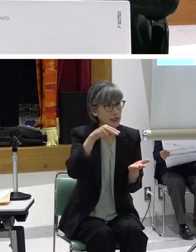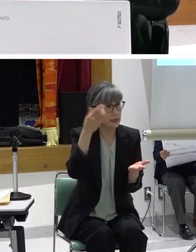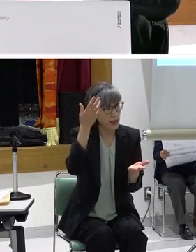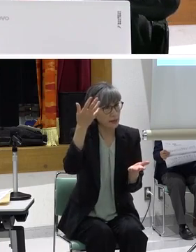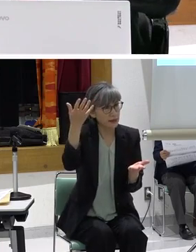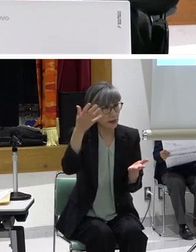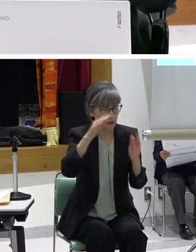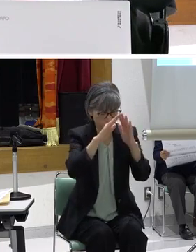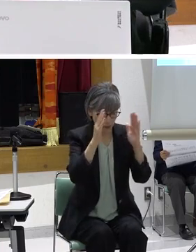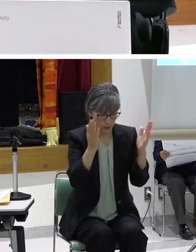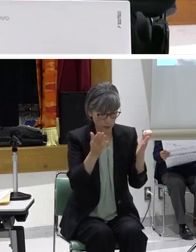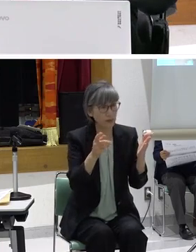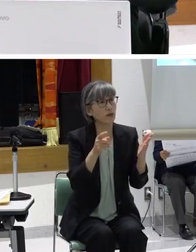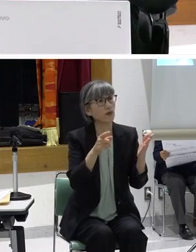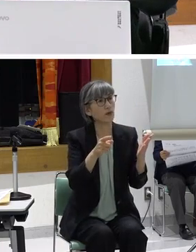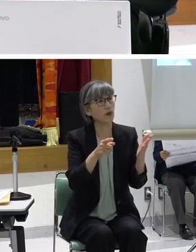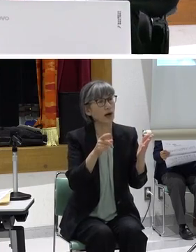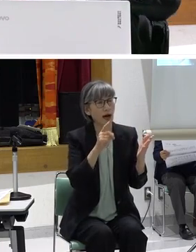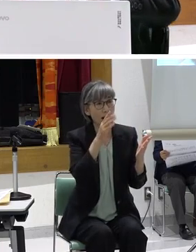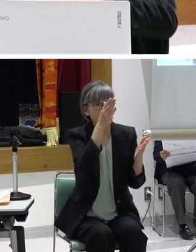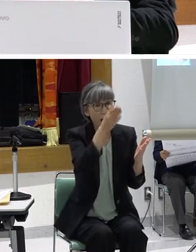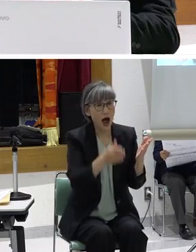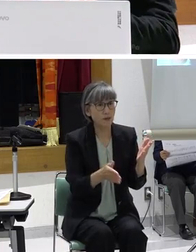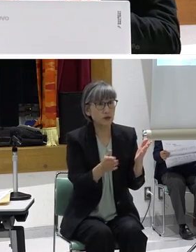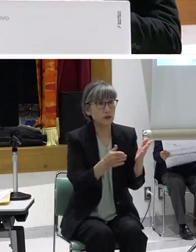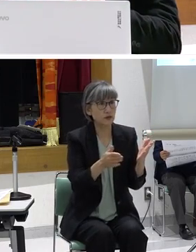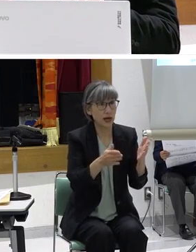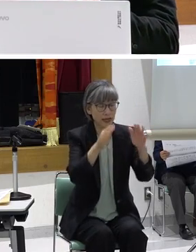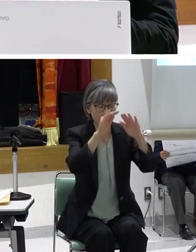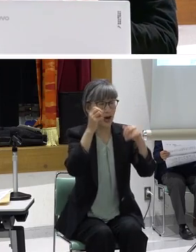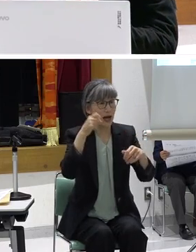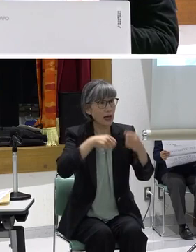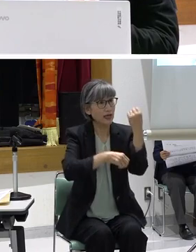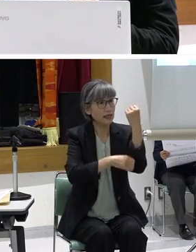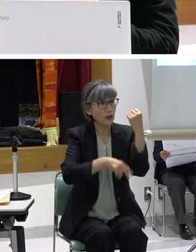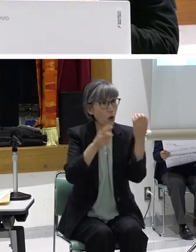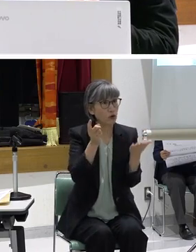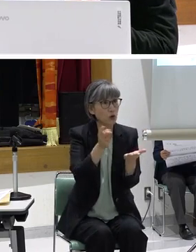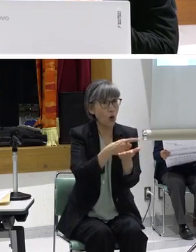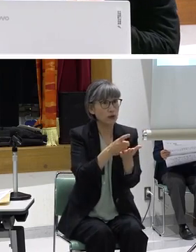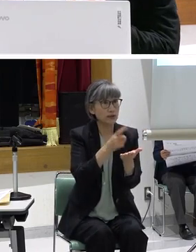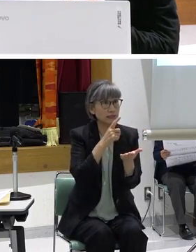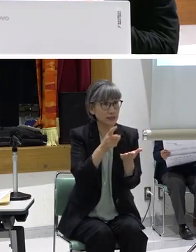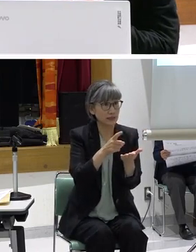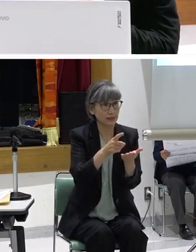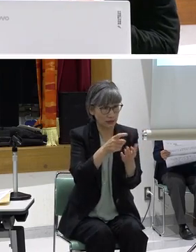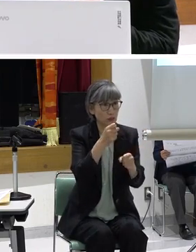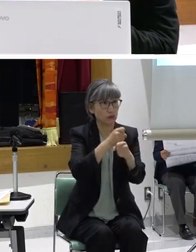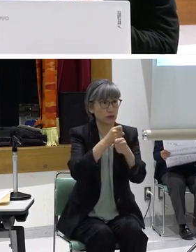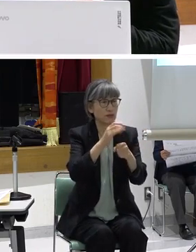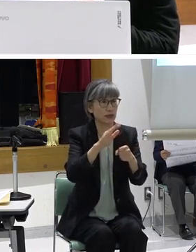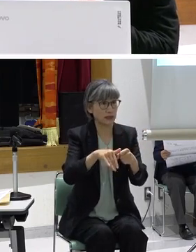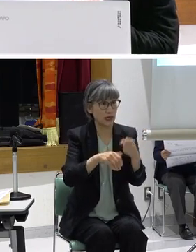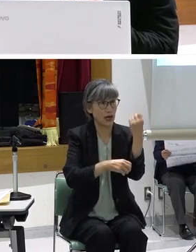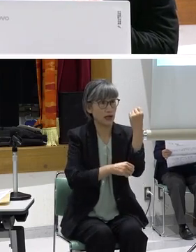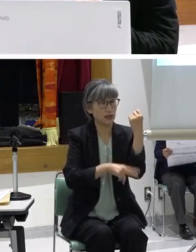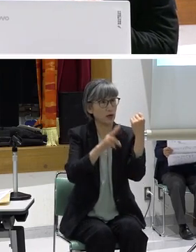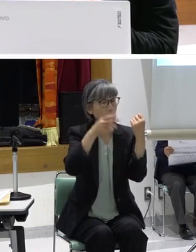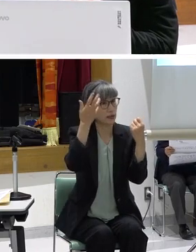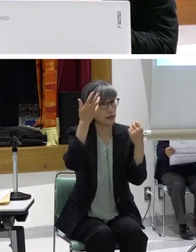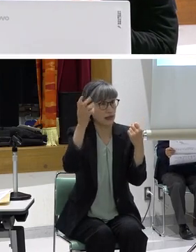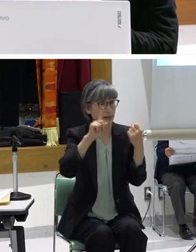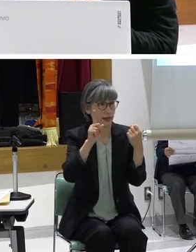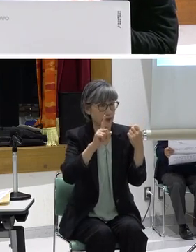。全体のうちの半分ぐらいがその基本方針とかそういうことかなと思う。基本理念でこんなことが書かれ